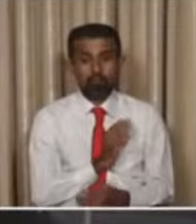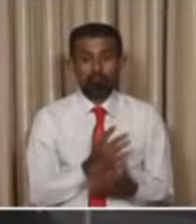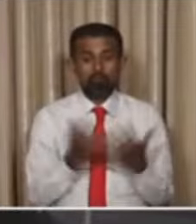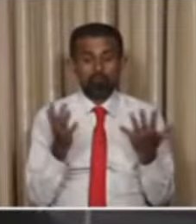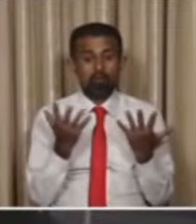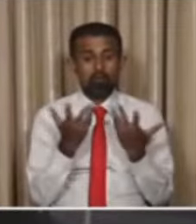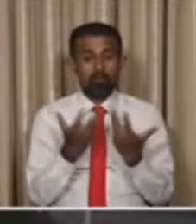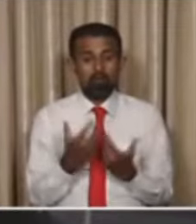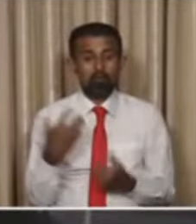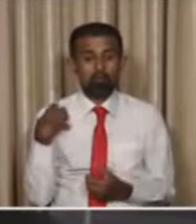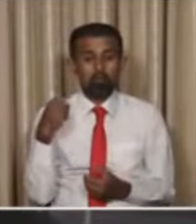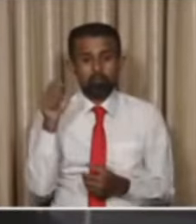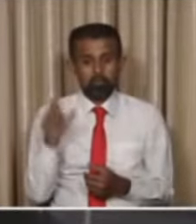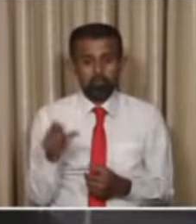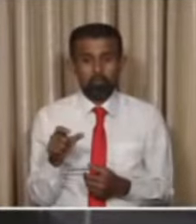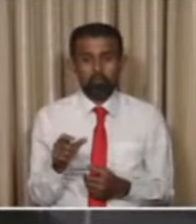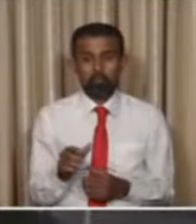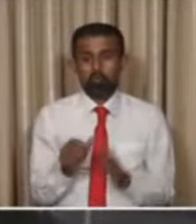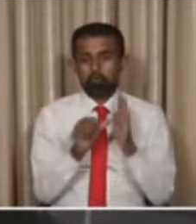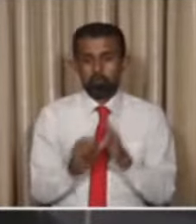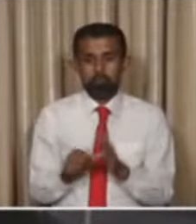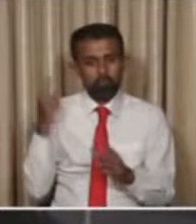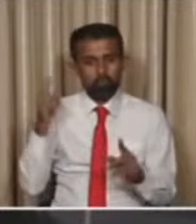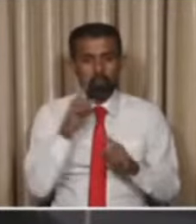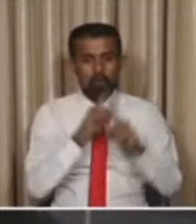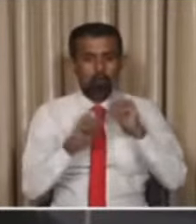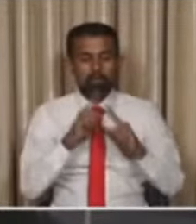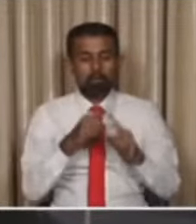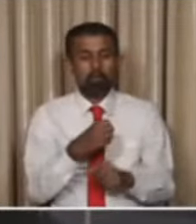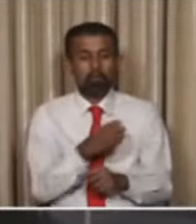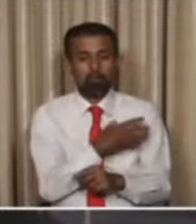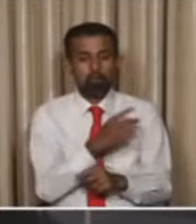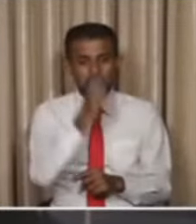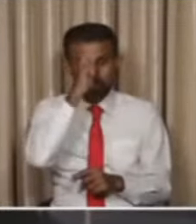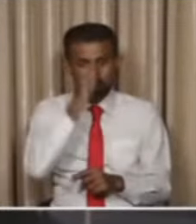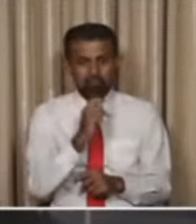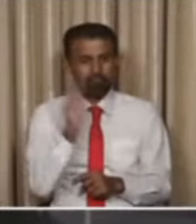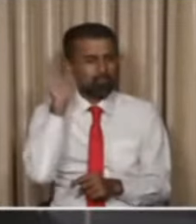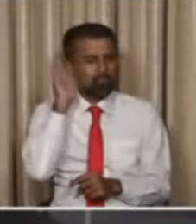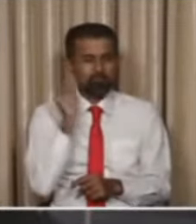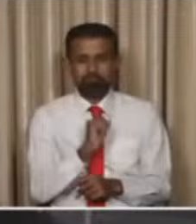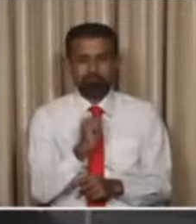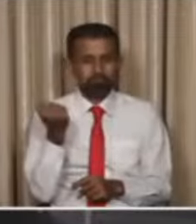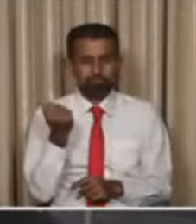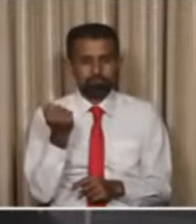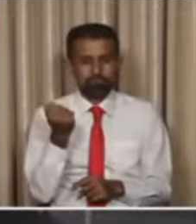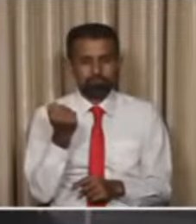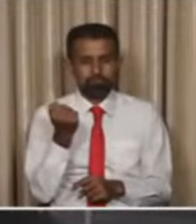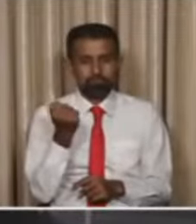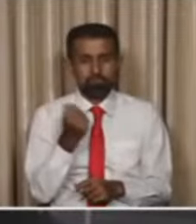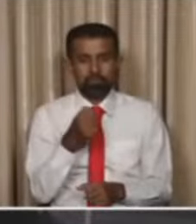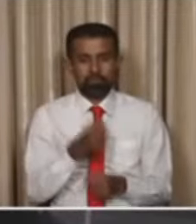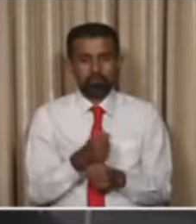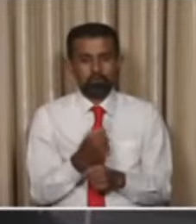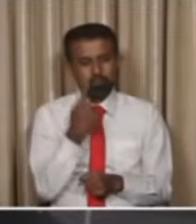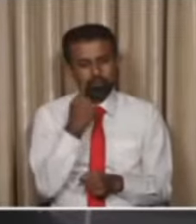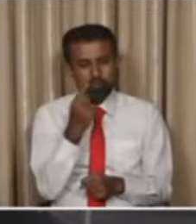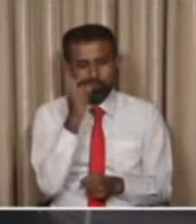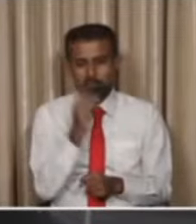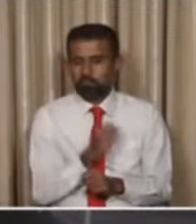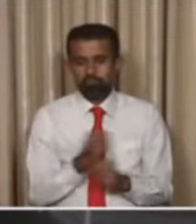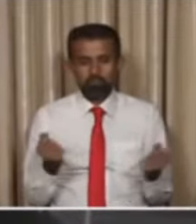පිරිසක් මුස්ලිම් වරුන්ට සිදුවෙන අසාධාරණයකට කතා කරනකොට ගෝටාබේ රාජපක්ෂ මහතා එහුම්කම් දුන්නේ නැහැ. ඒ රජය කිසිම අනුකම්පාවක් වෙන්නේ නැහැ.